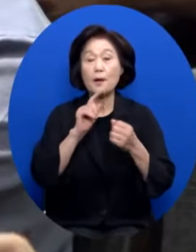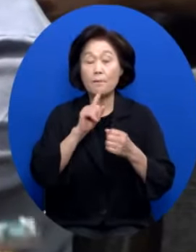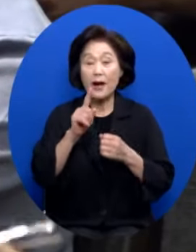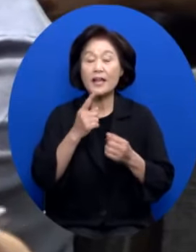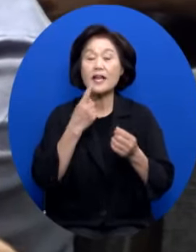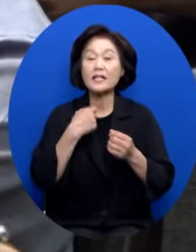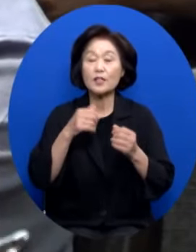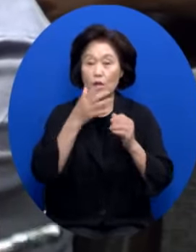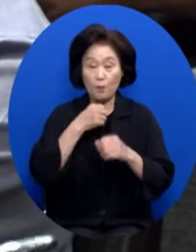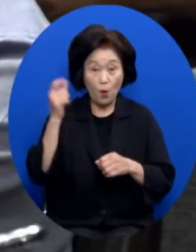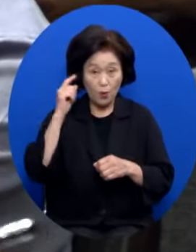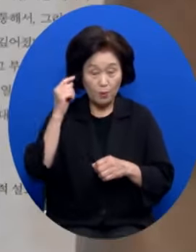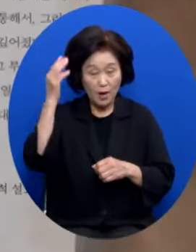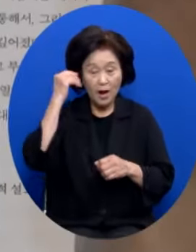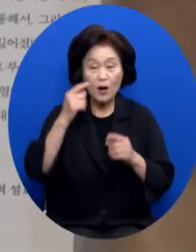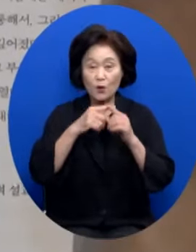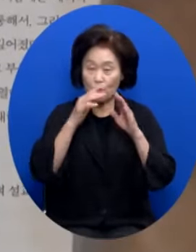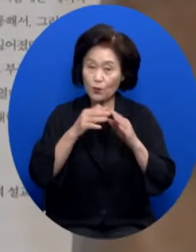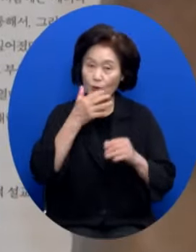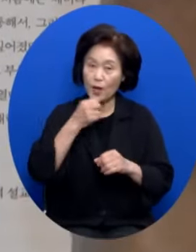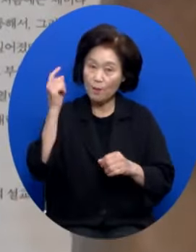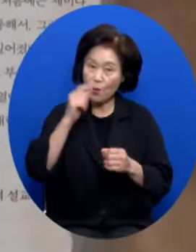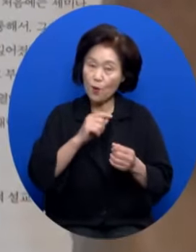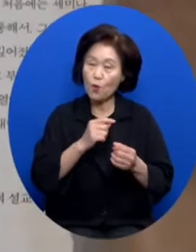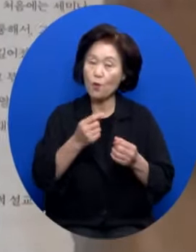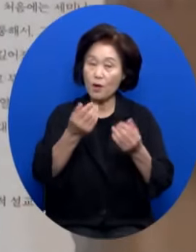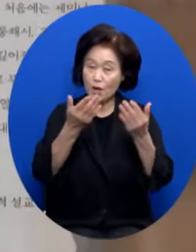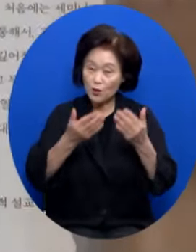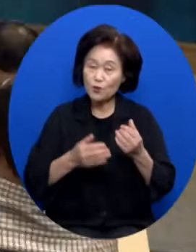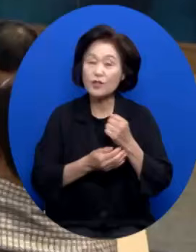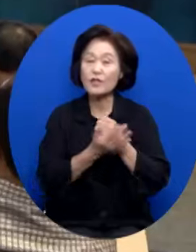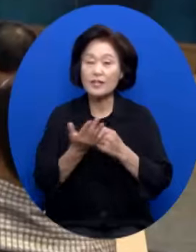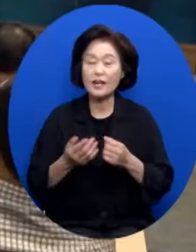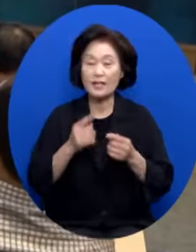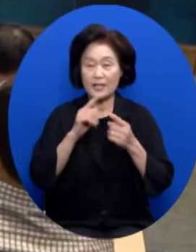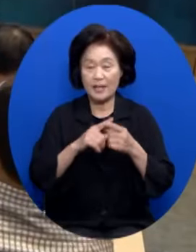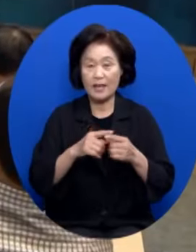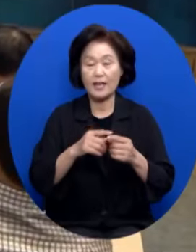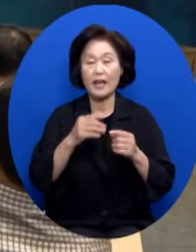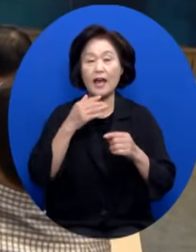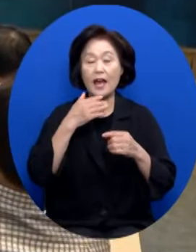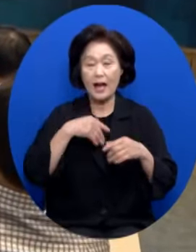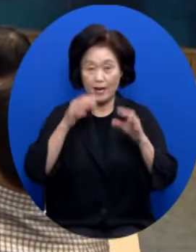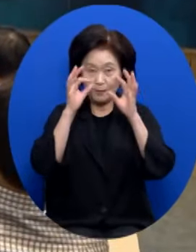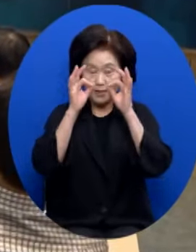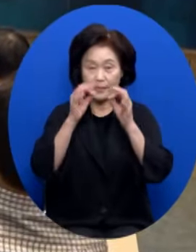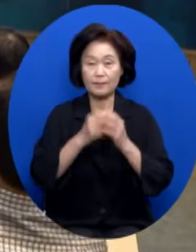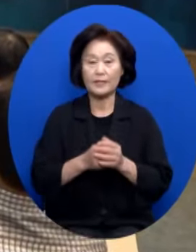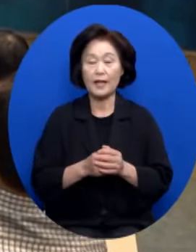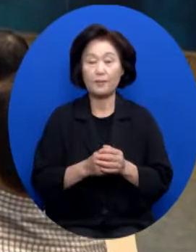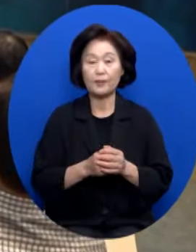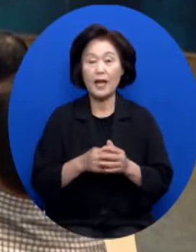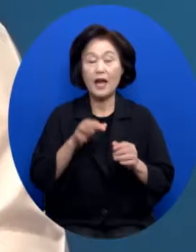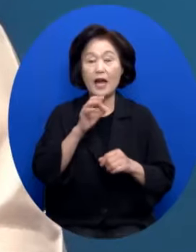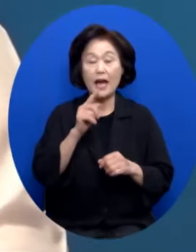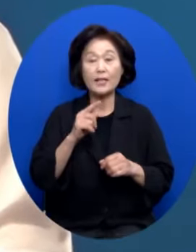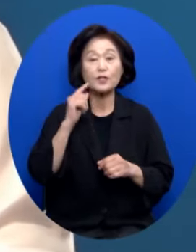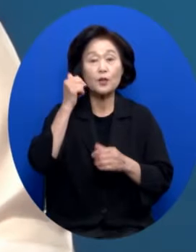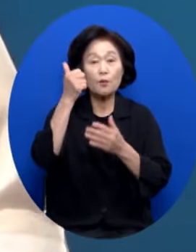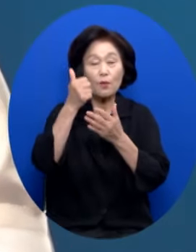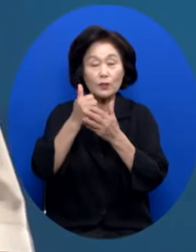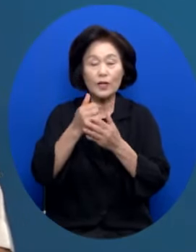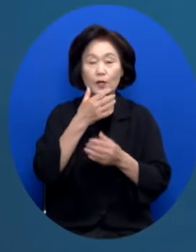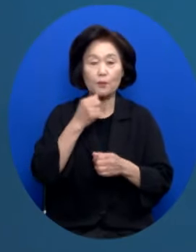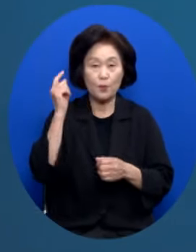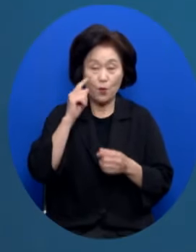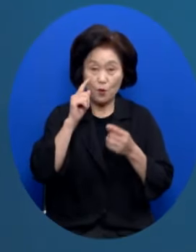그가 한국교회 복음운동에 미친 영향 등을 살펴봤습니다. 발제자로 나선 새빛교회 안성용 목사는